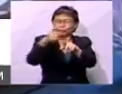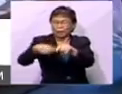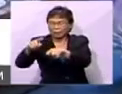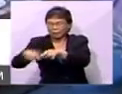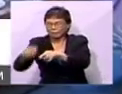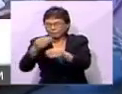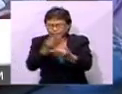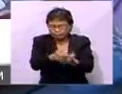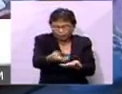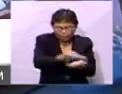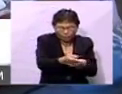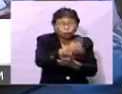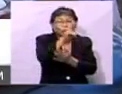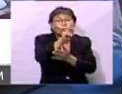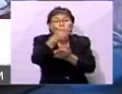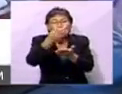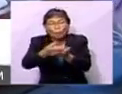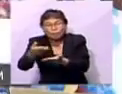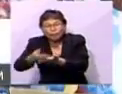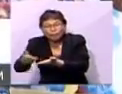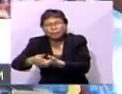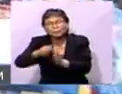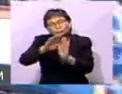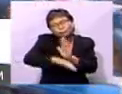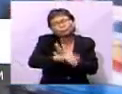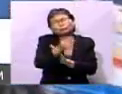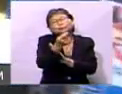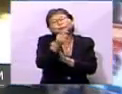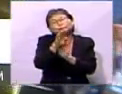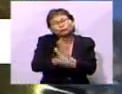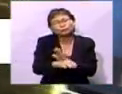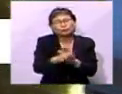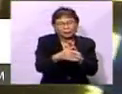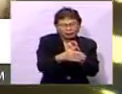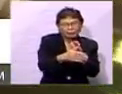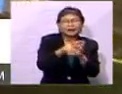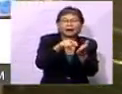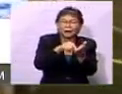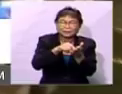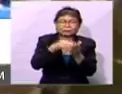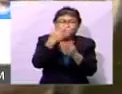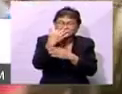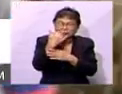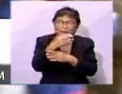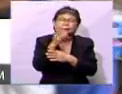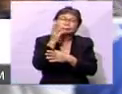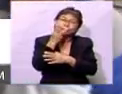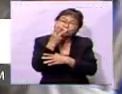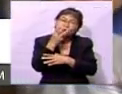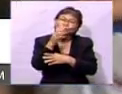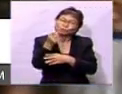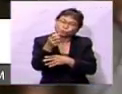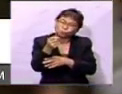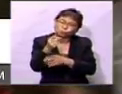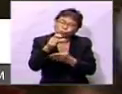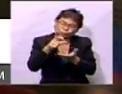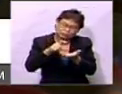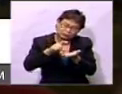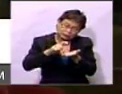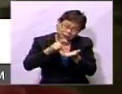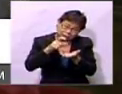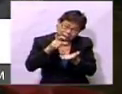balangan keperluan harian pada harga rendah. Ini termasuk ikan, ayam, cili, beras, susu tin,